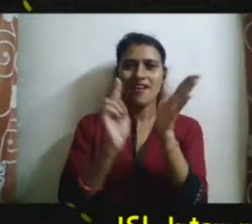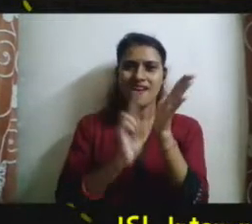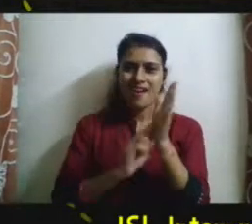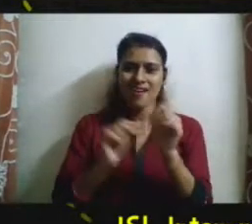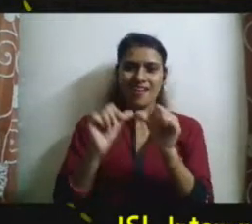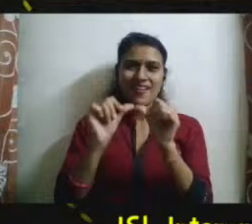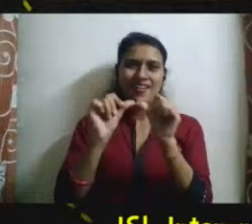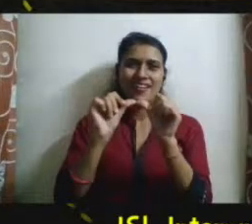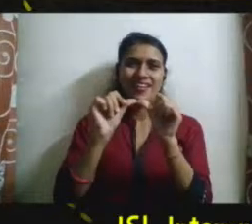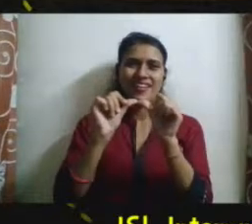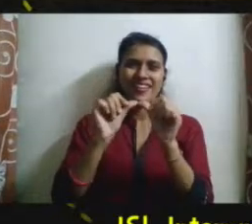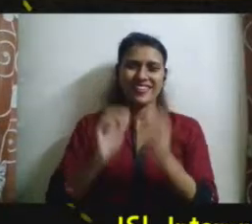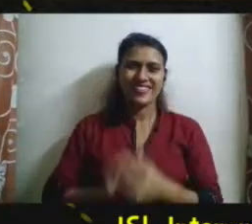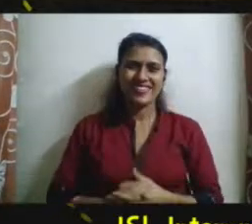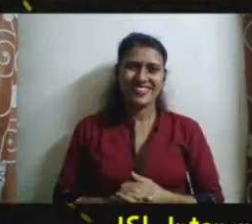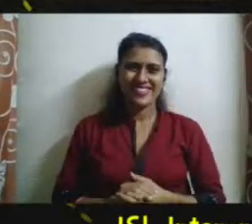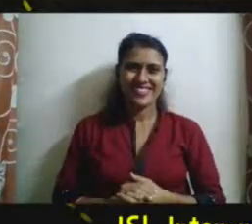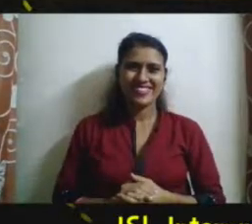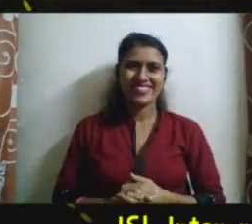दोगाना.